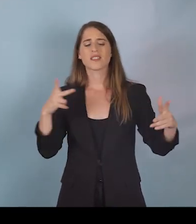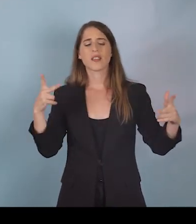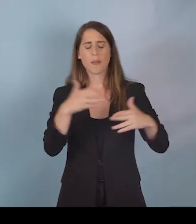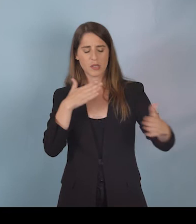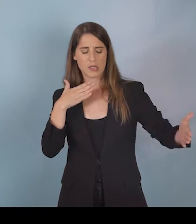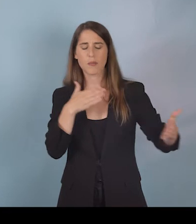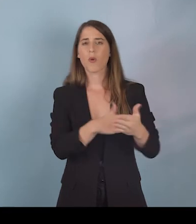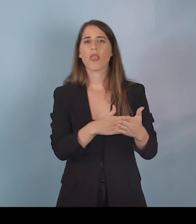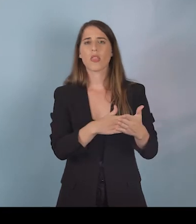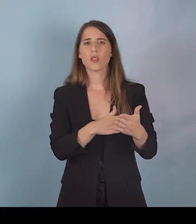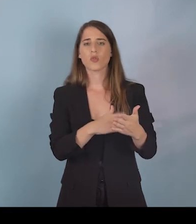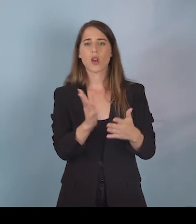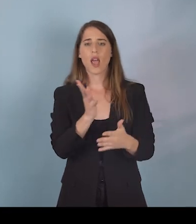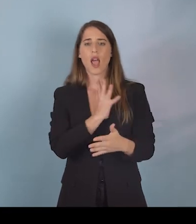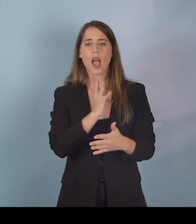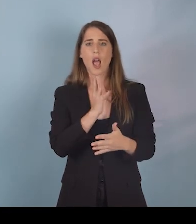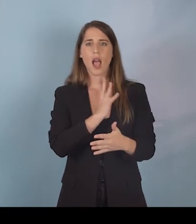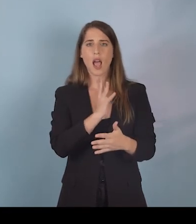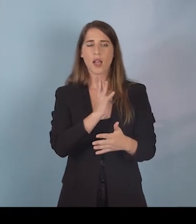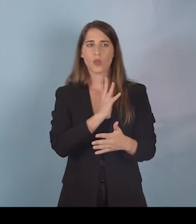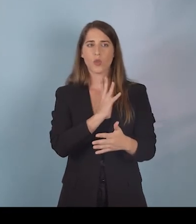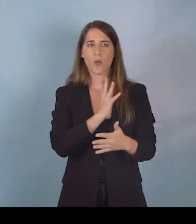ελεύθερη διακίνηση προσώπων